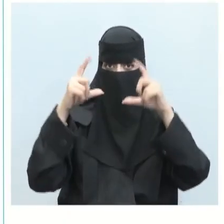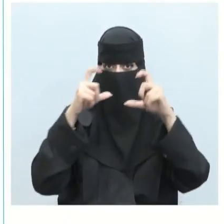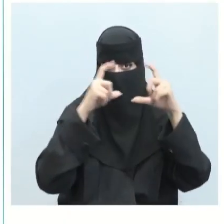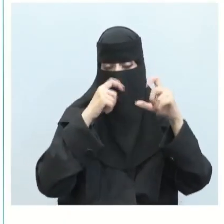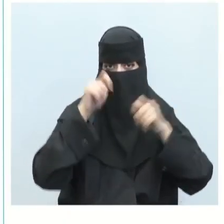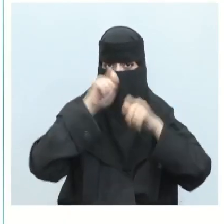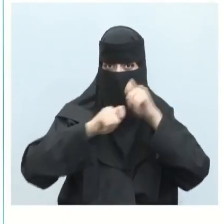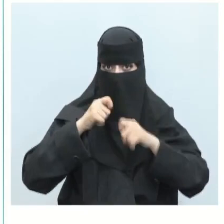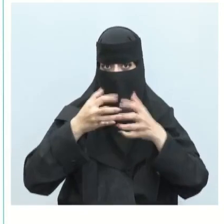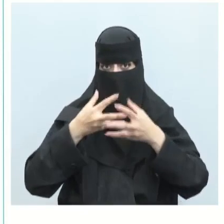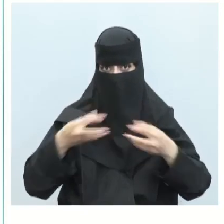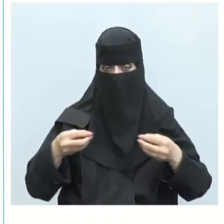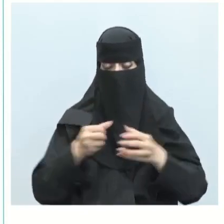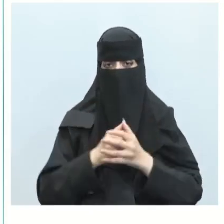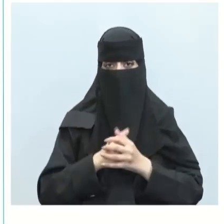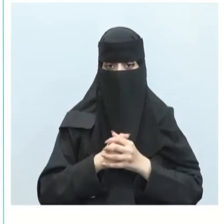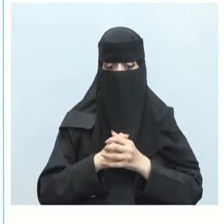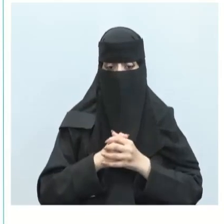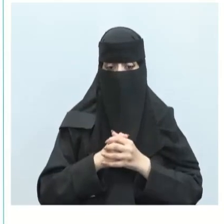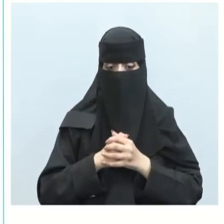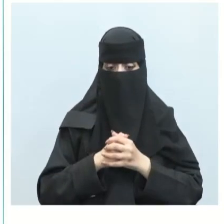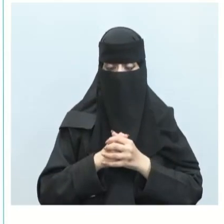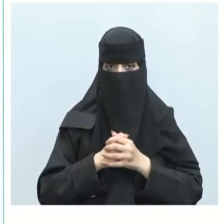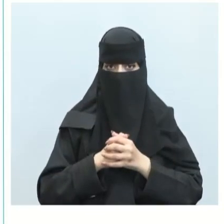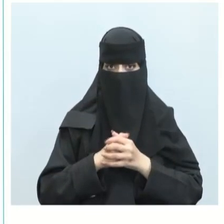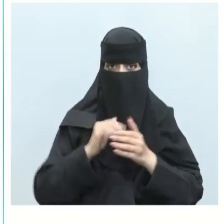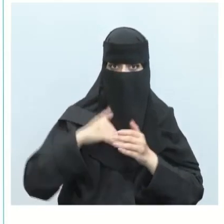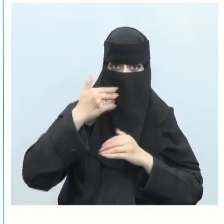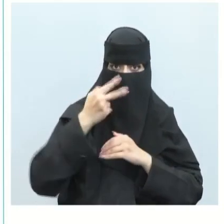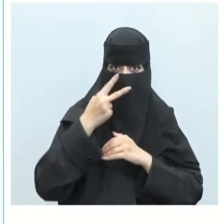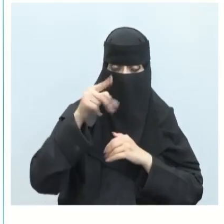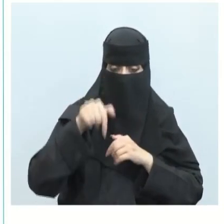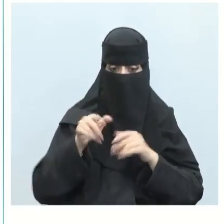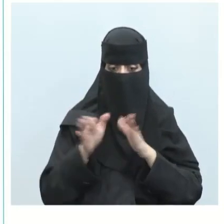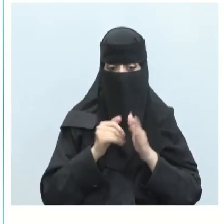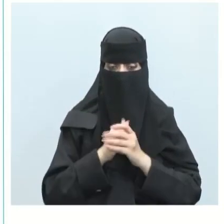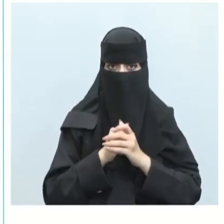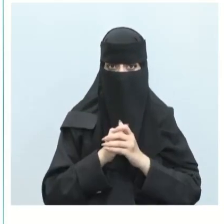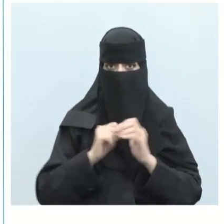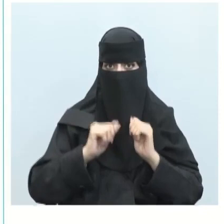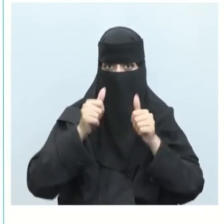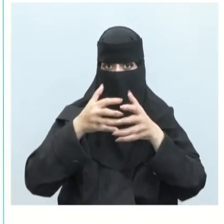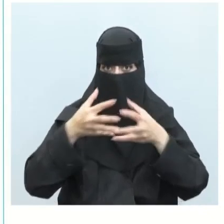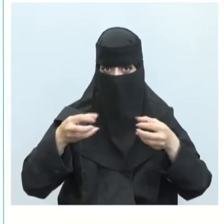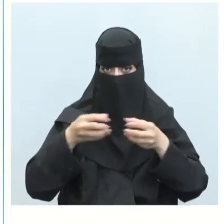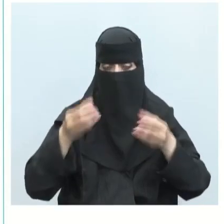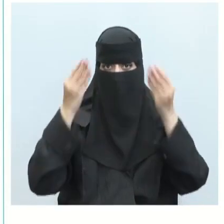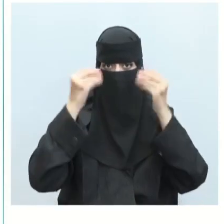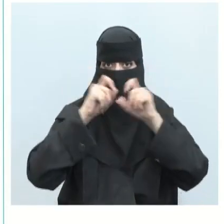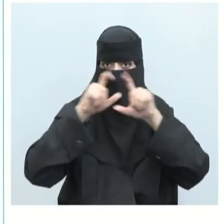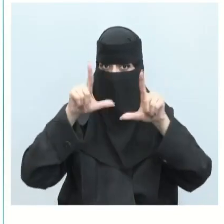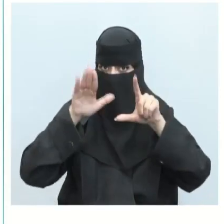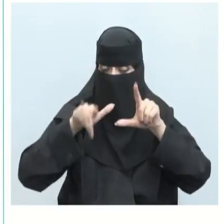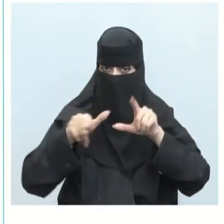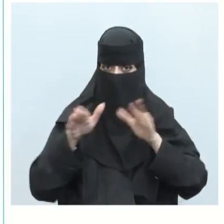نبدا بعمليه التحليل ثم نشاهد هنا نقوم بتحليل البيانات الظاهره لنا